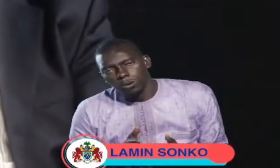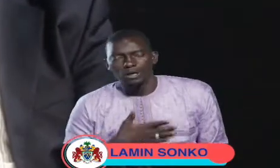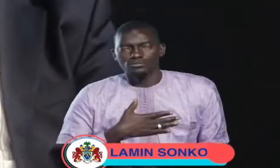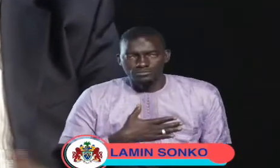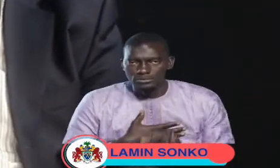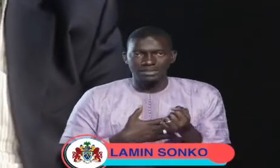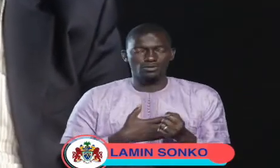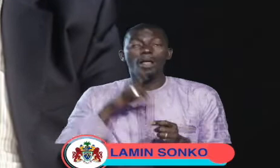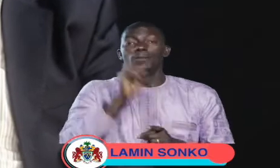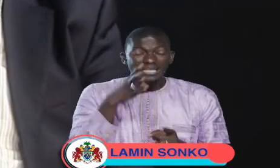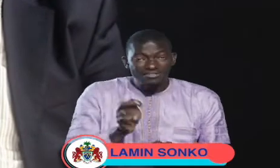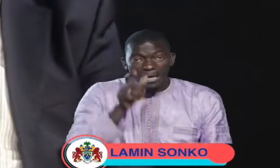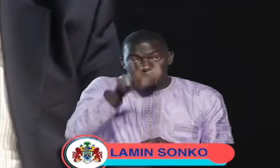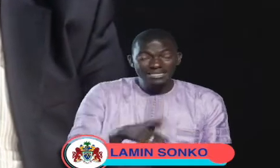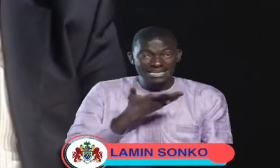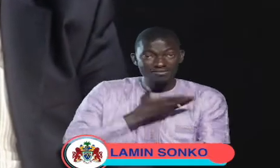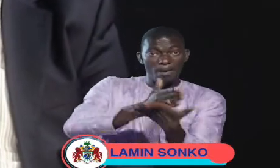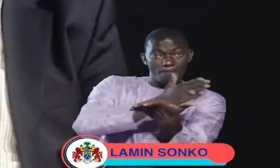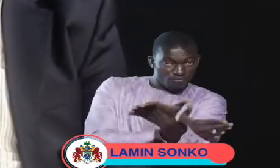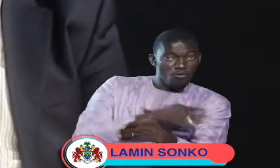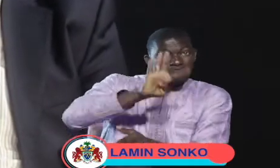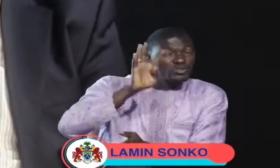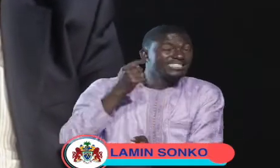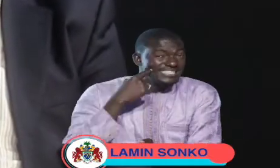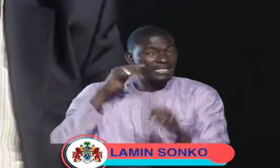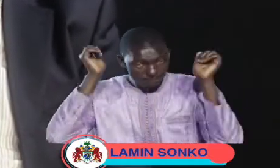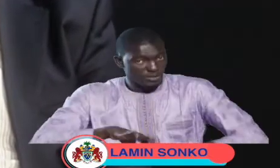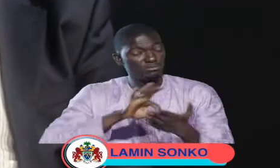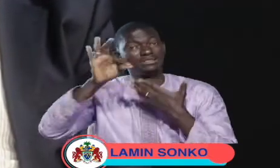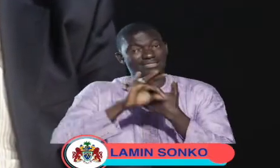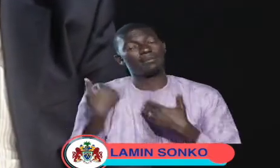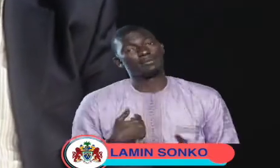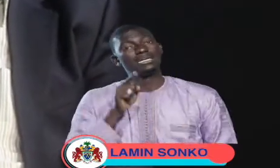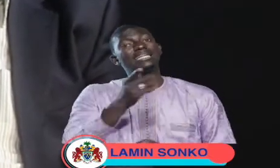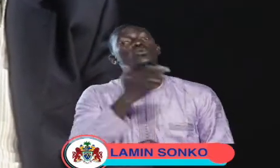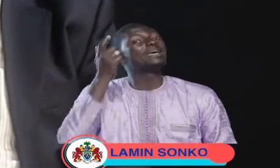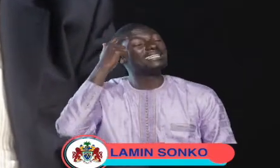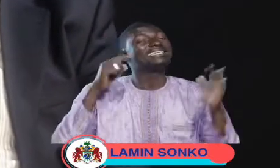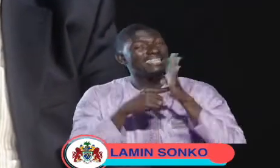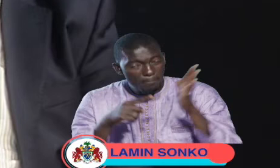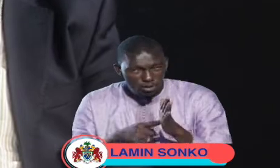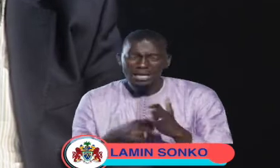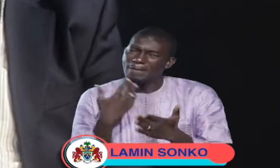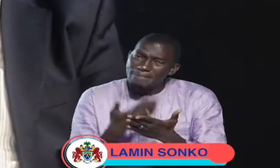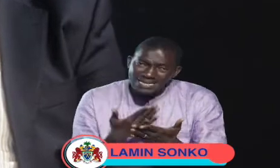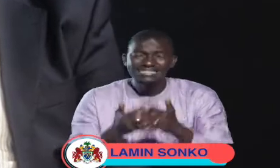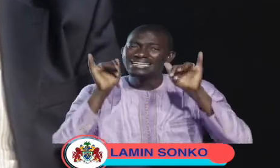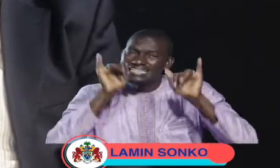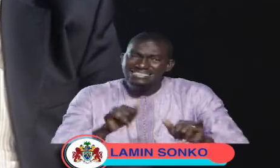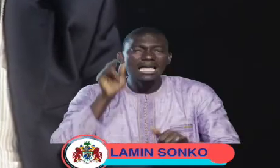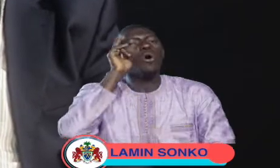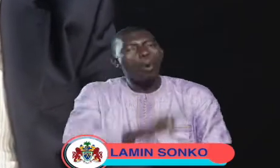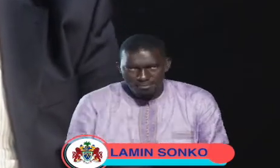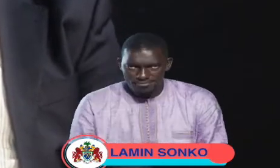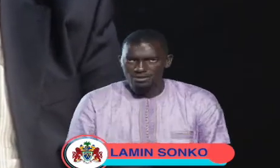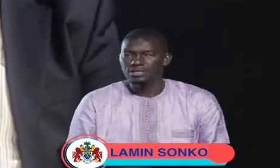se sawno ase tariya bak bare wala tin na kumara ko e ngasid la kelin wala tin na kumara fananko nga tamul fanan la fa ba